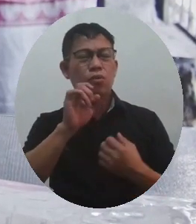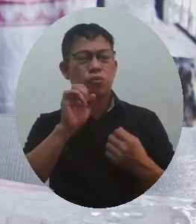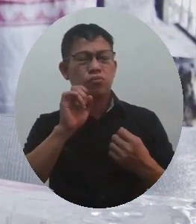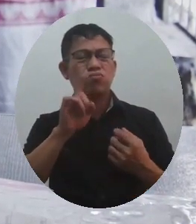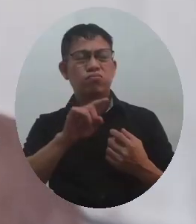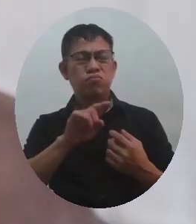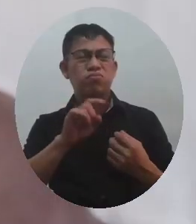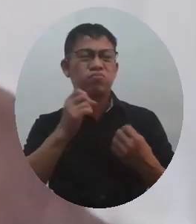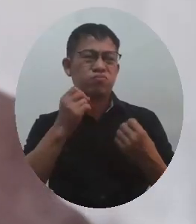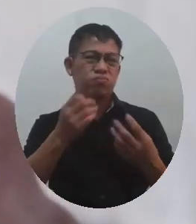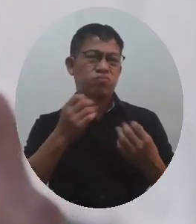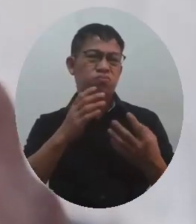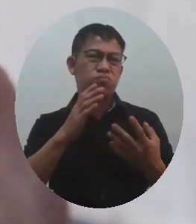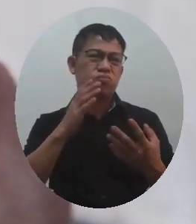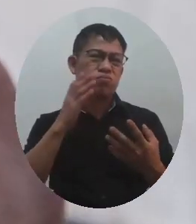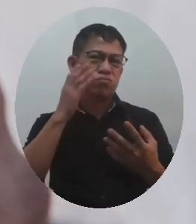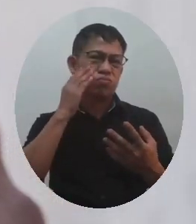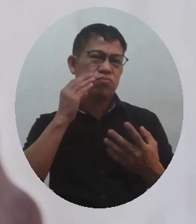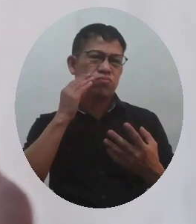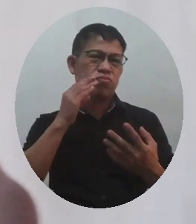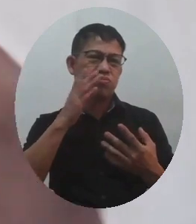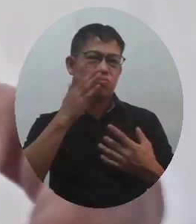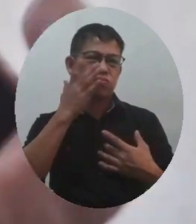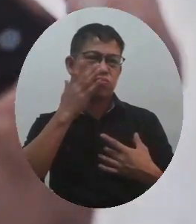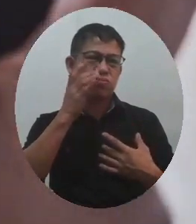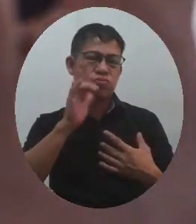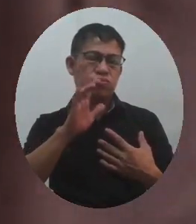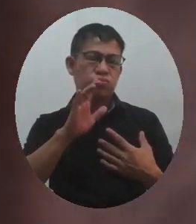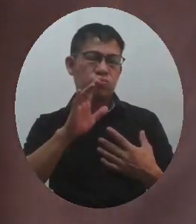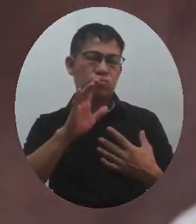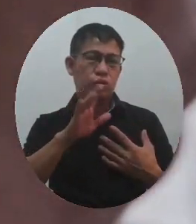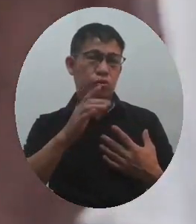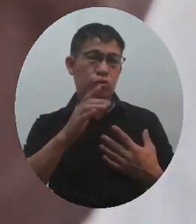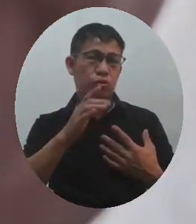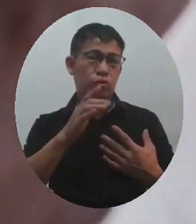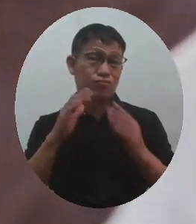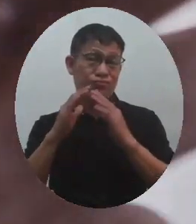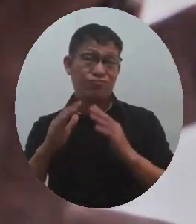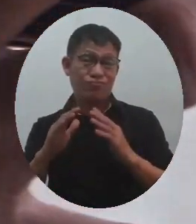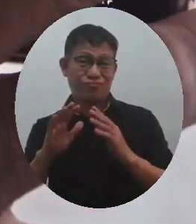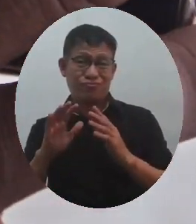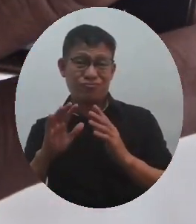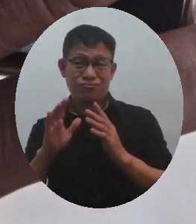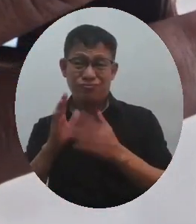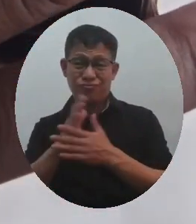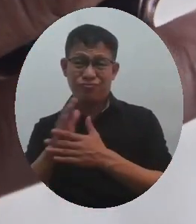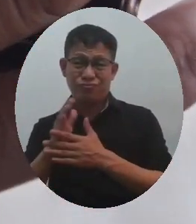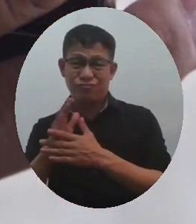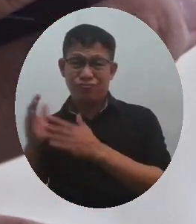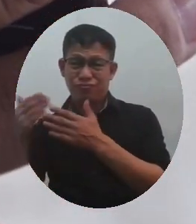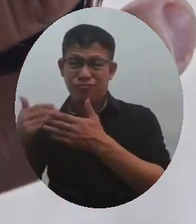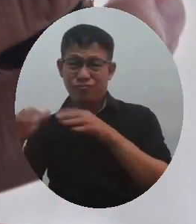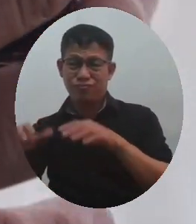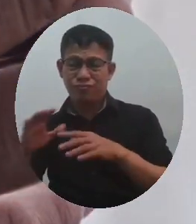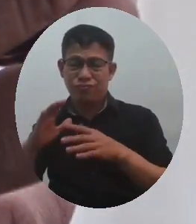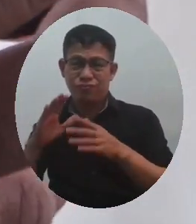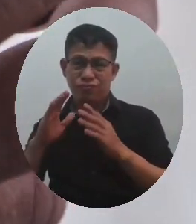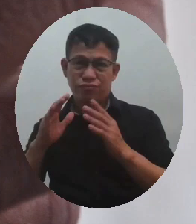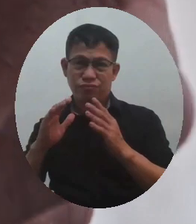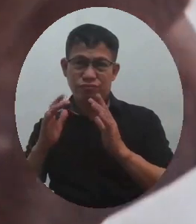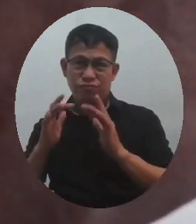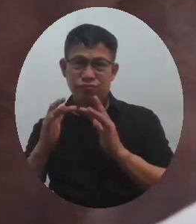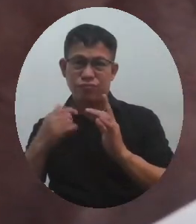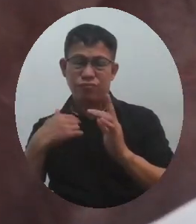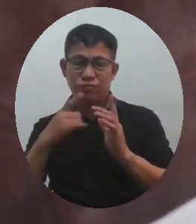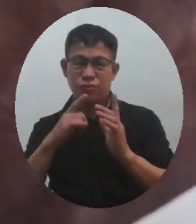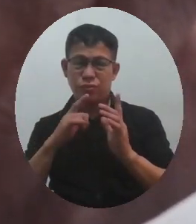ko marami talaga ang pagdadaanan pa dito. Mabagal, nakiki-wifi lang po sa tabi ko. Ganito pinagawa ito po. Gaya niya sa kapwa